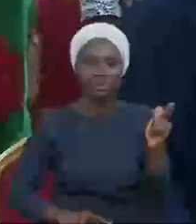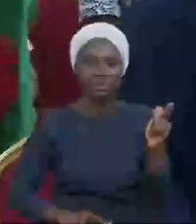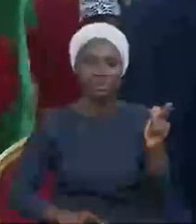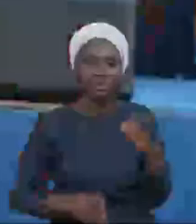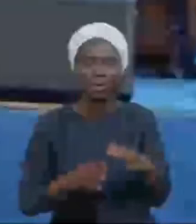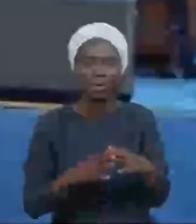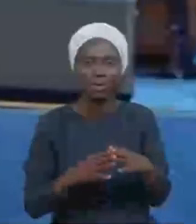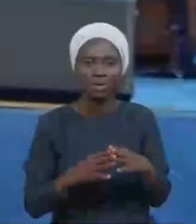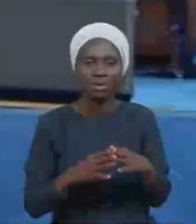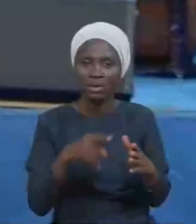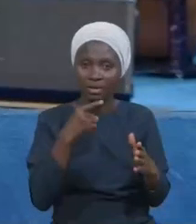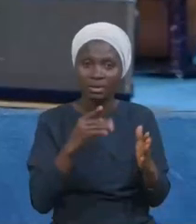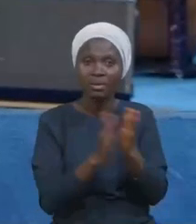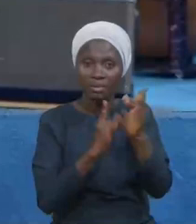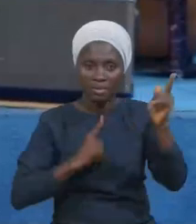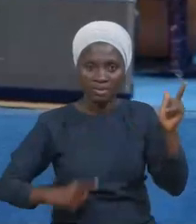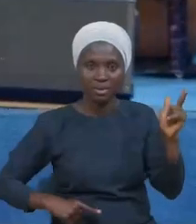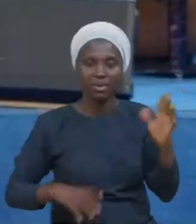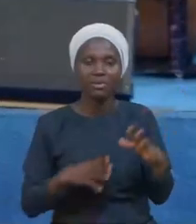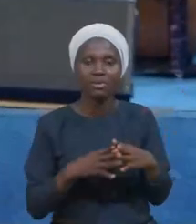J'ai dit gloire à Dieu.